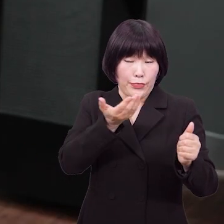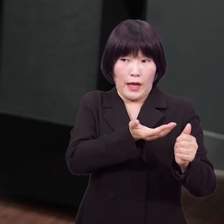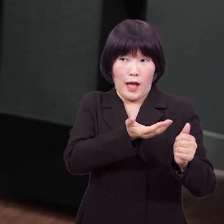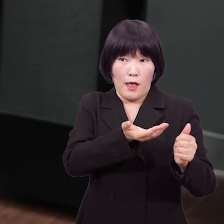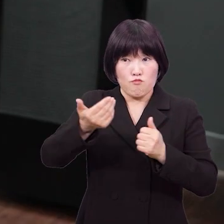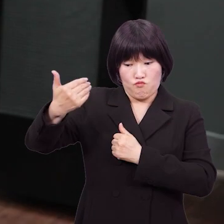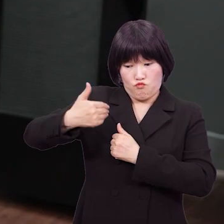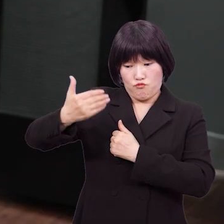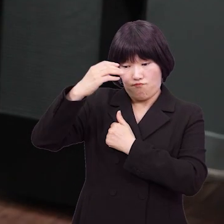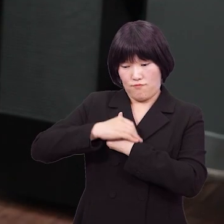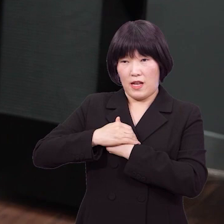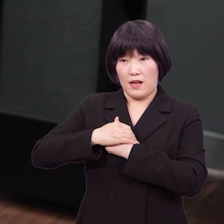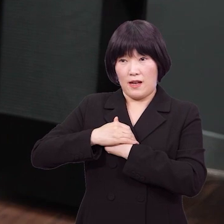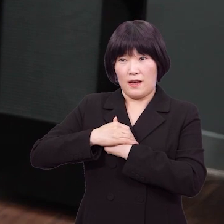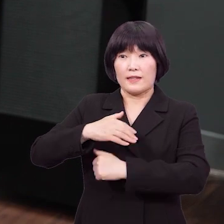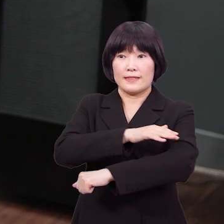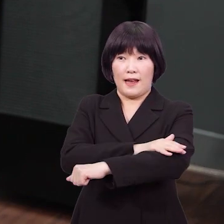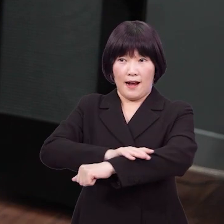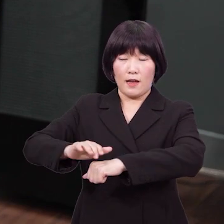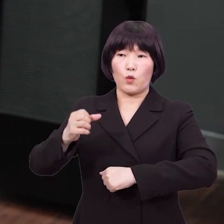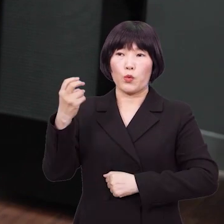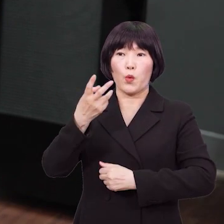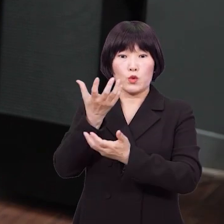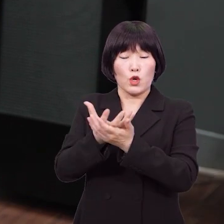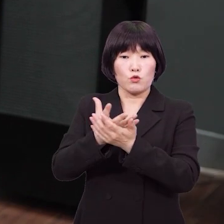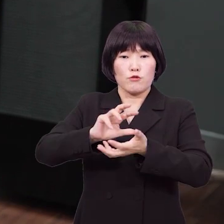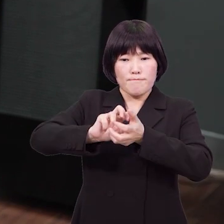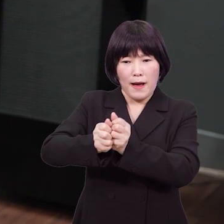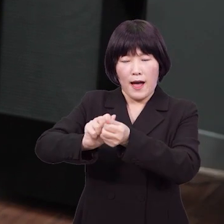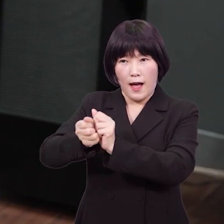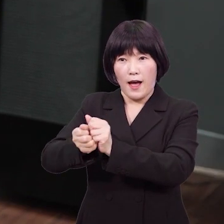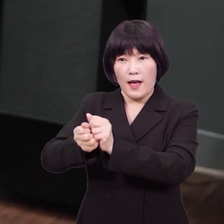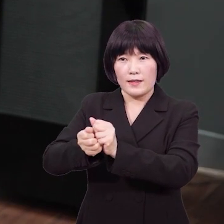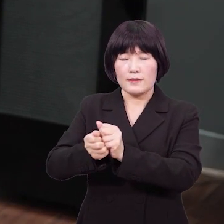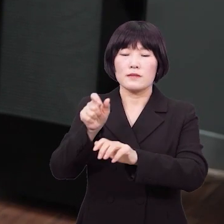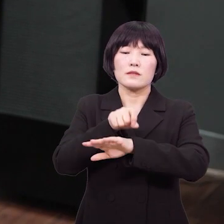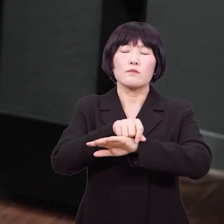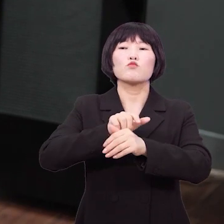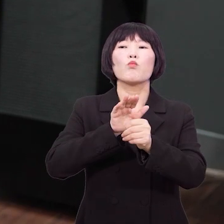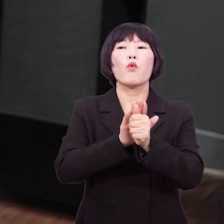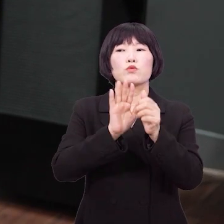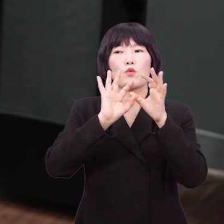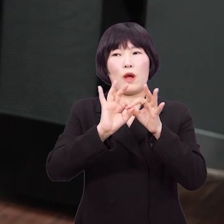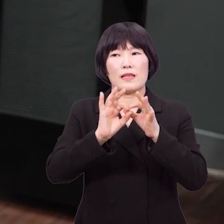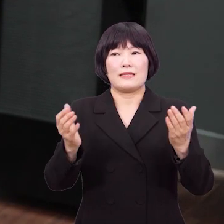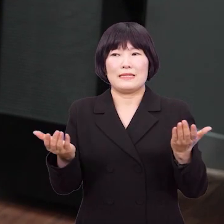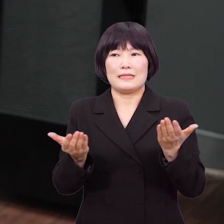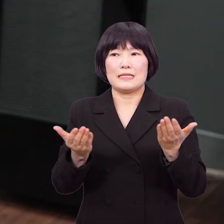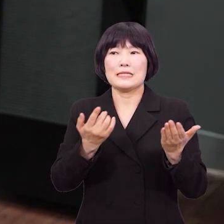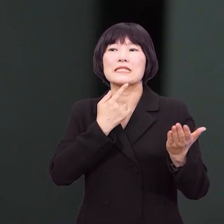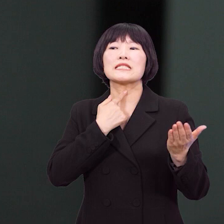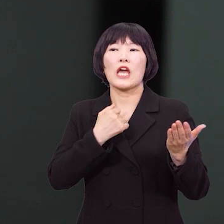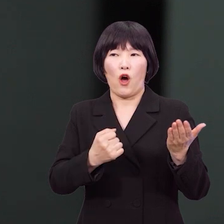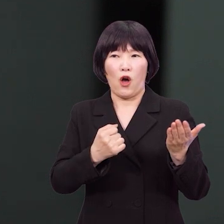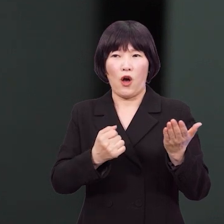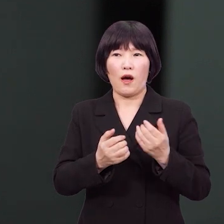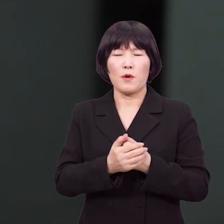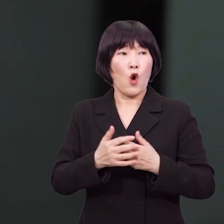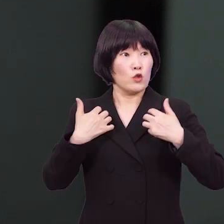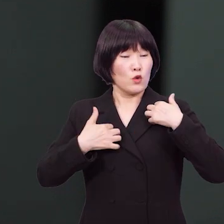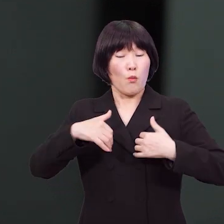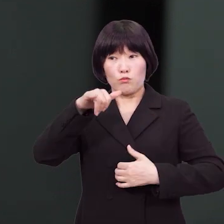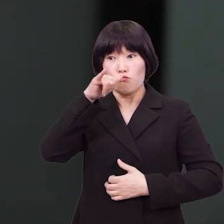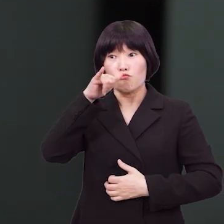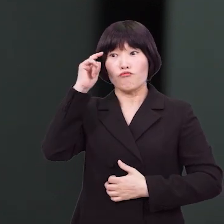전달해달라고 시키신 일을 하고 서류를 파쇄하는 등 사무보조와 관련된 일을 직접 경험하며